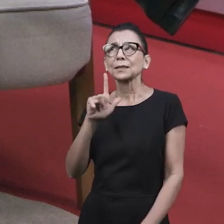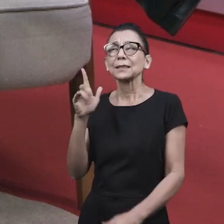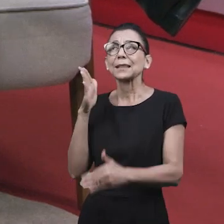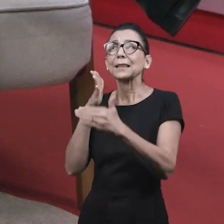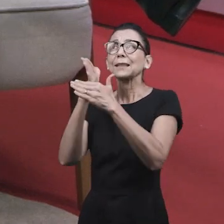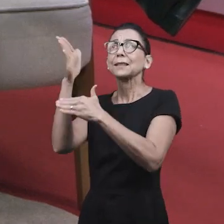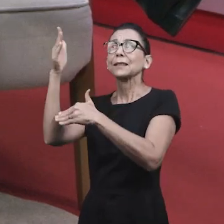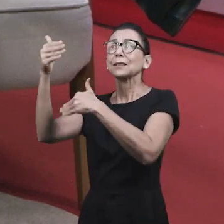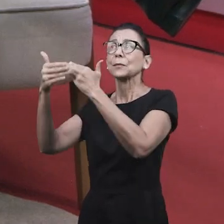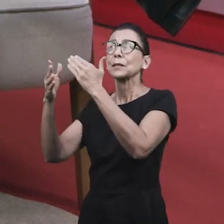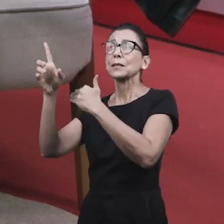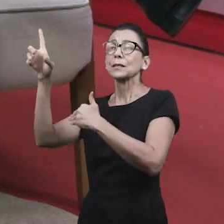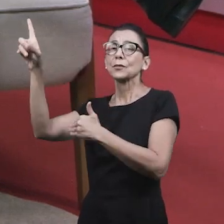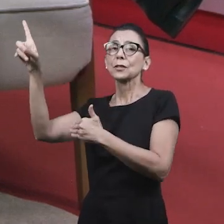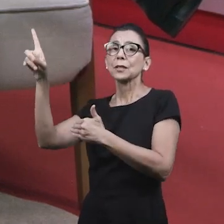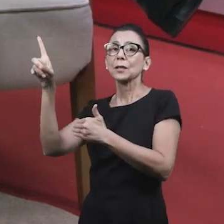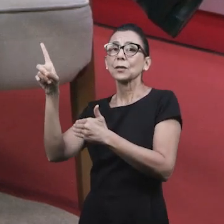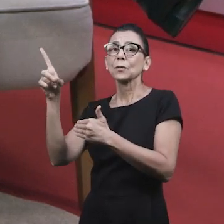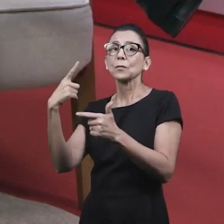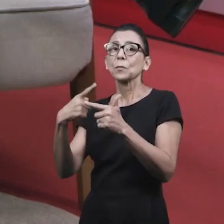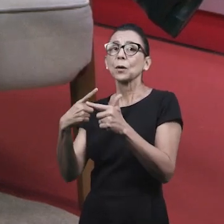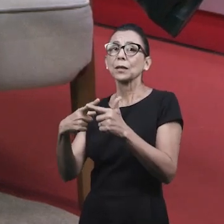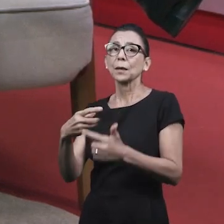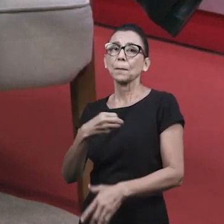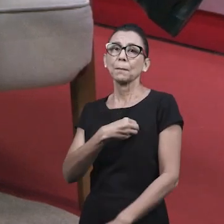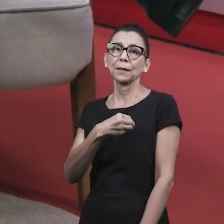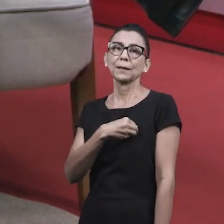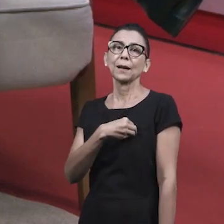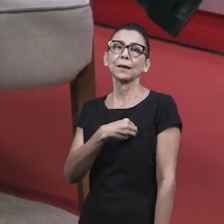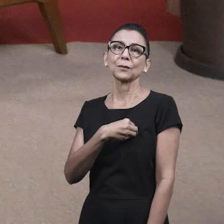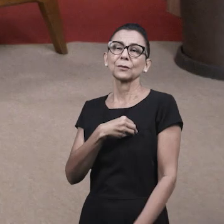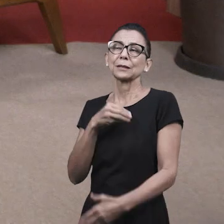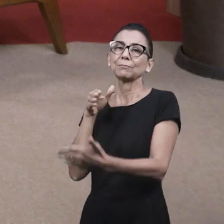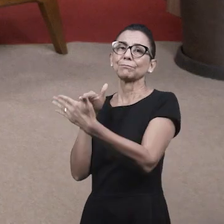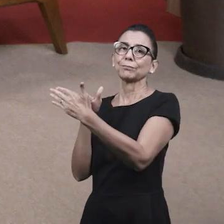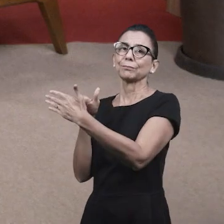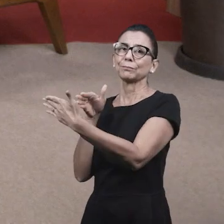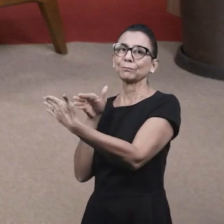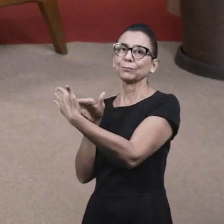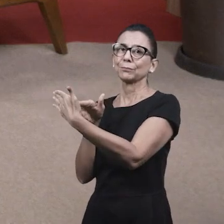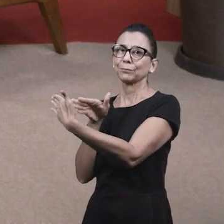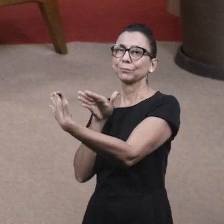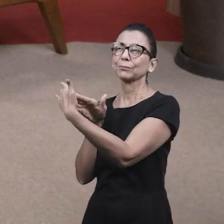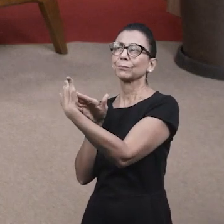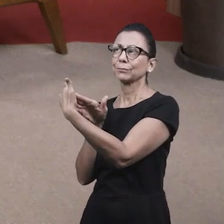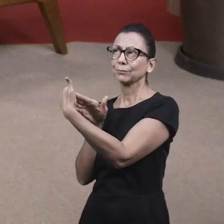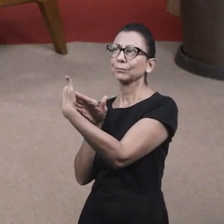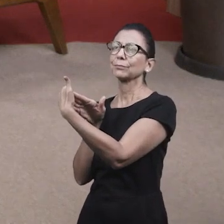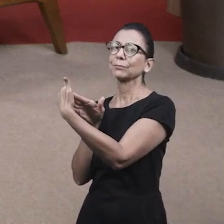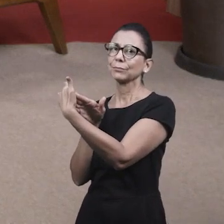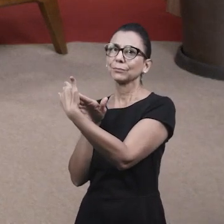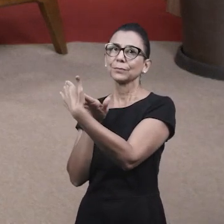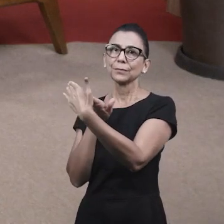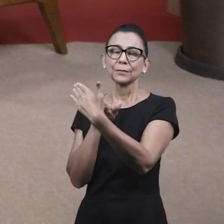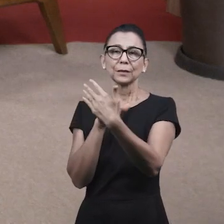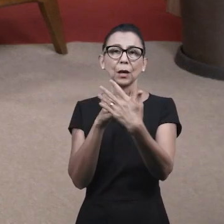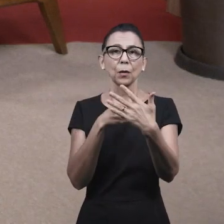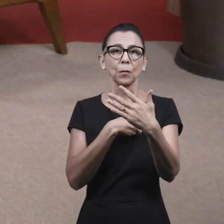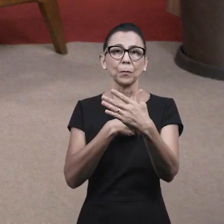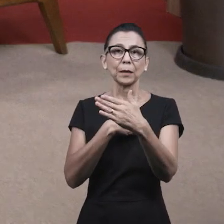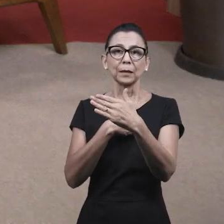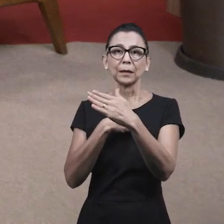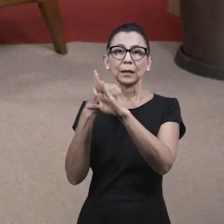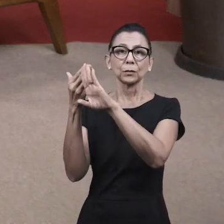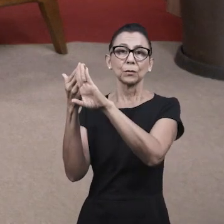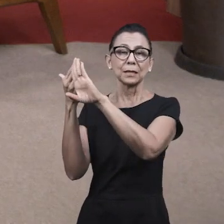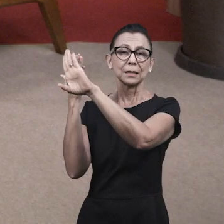jamais nous allions réussir à arriver à la présence de Dieu dû à notre péché. Donc